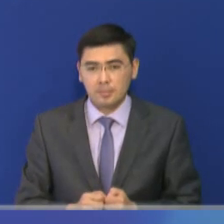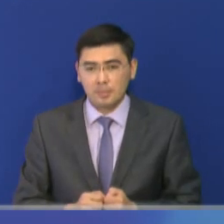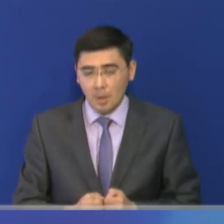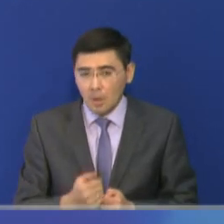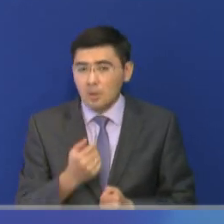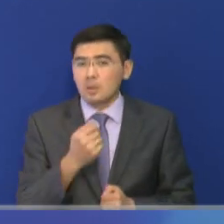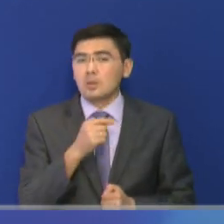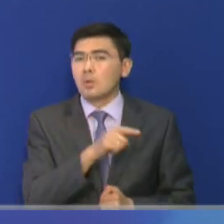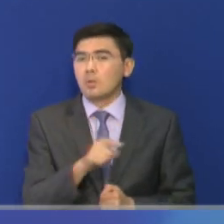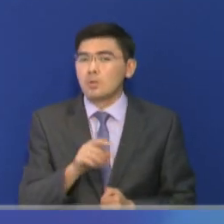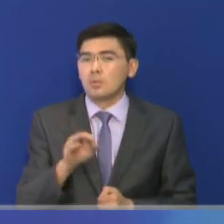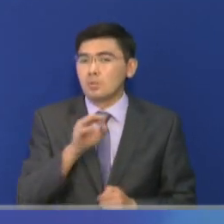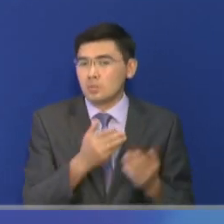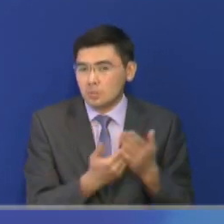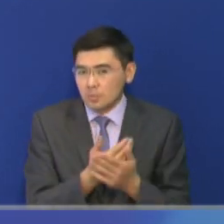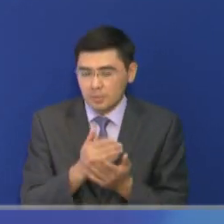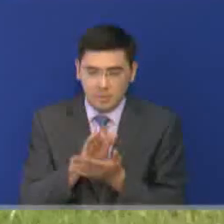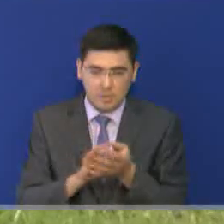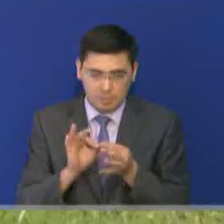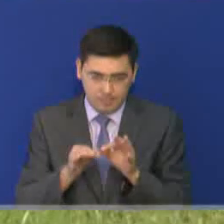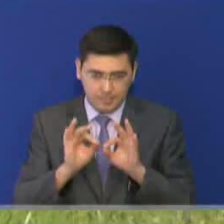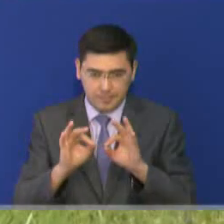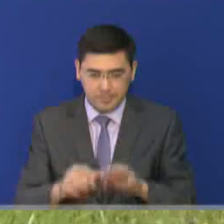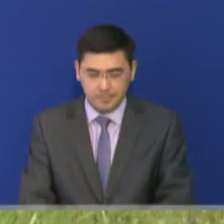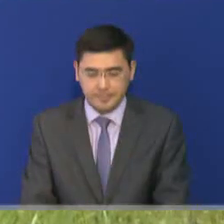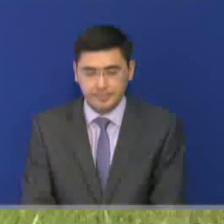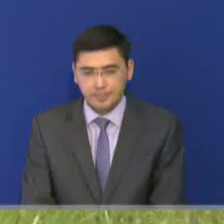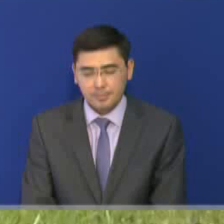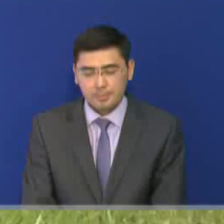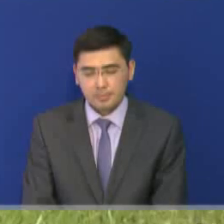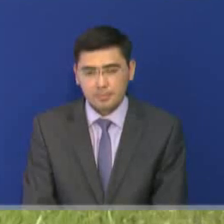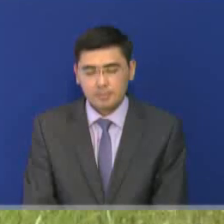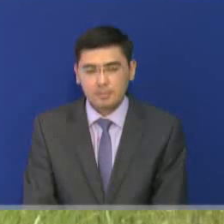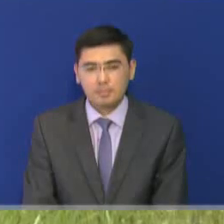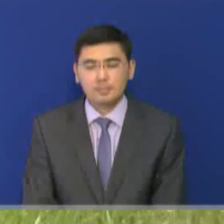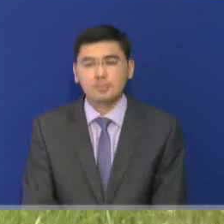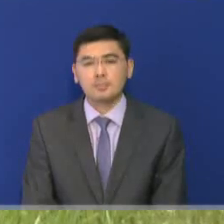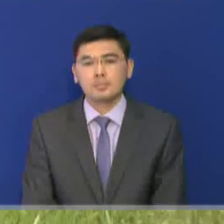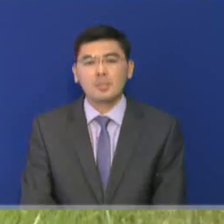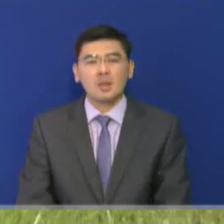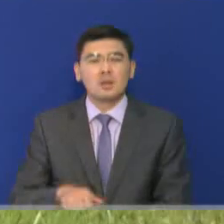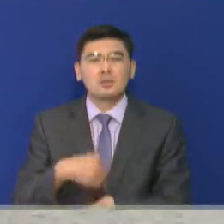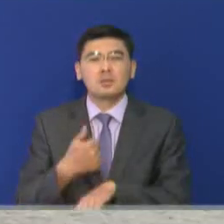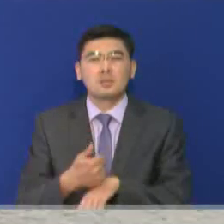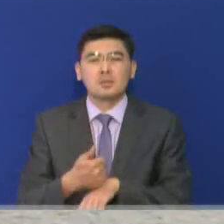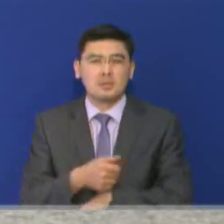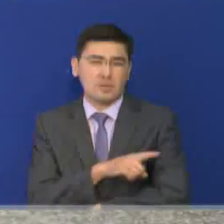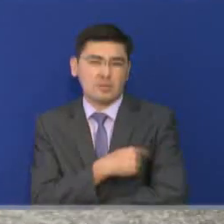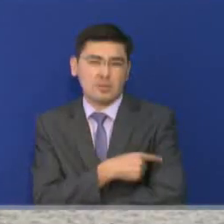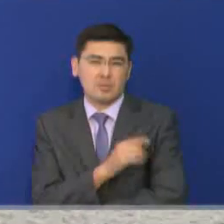программах. Подробности в нашем следующем видеоматериале. В соответствии с постановлением заместителя главного санитарного